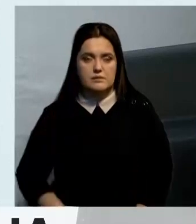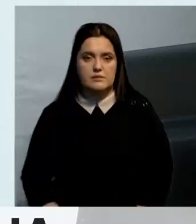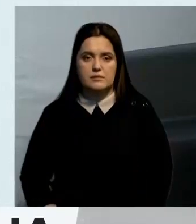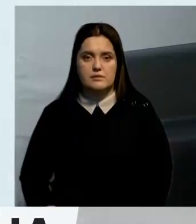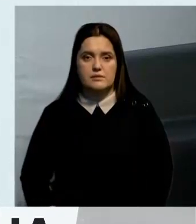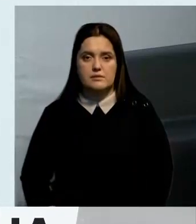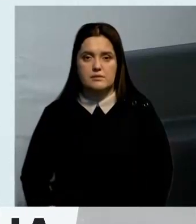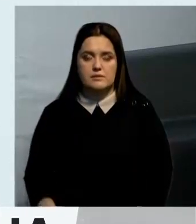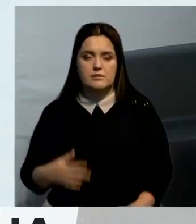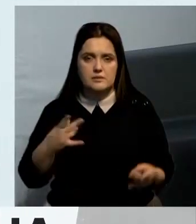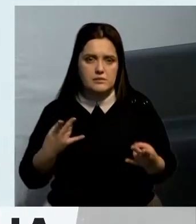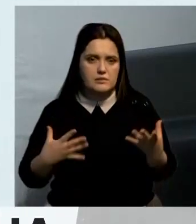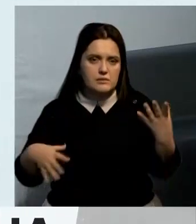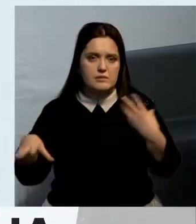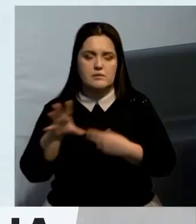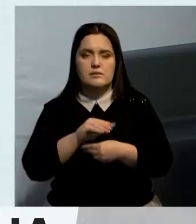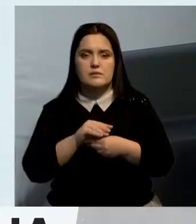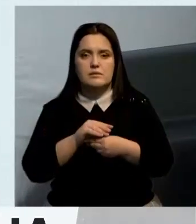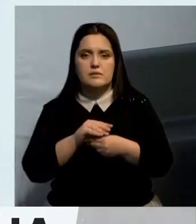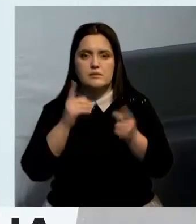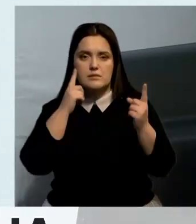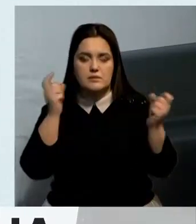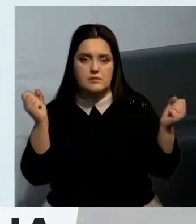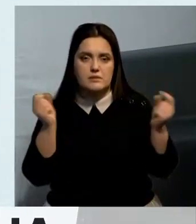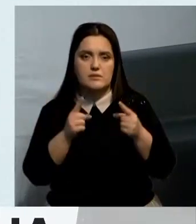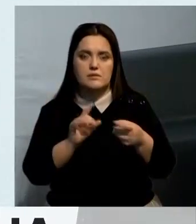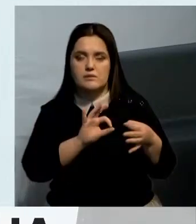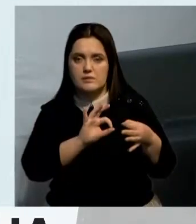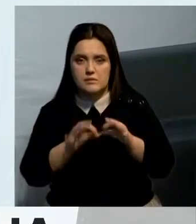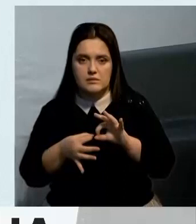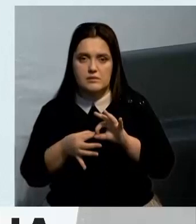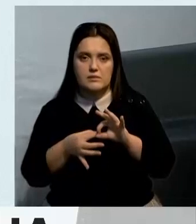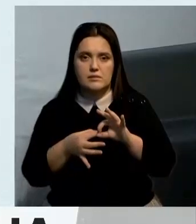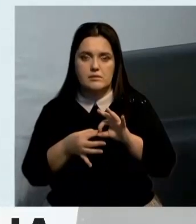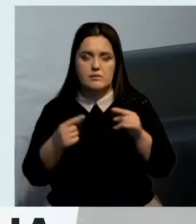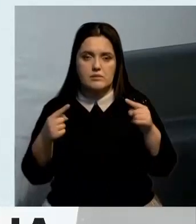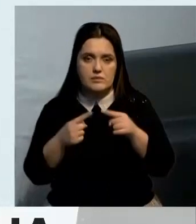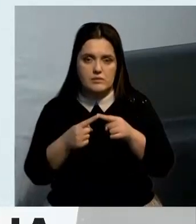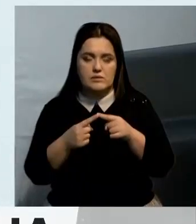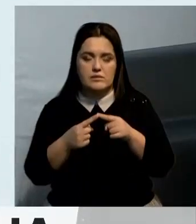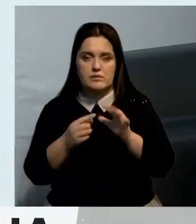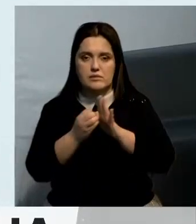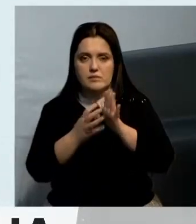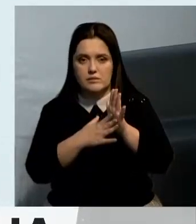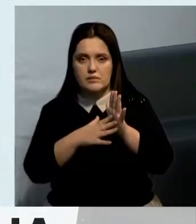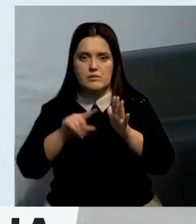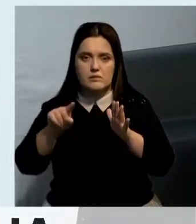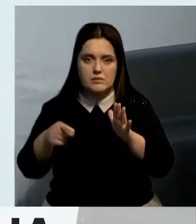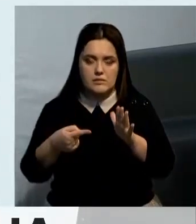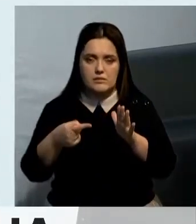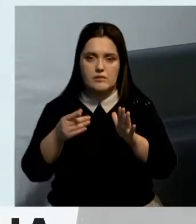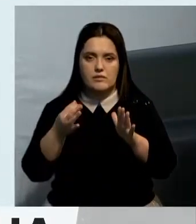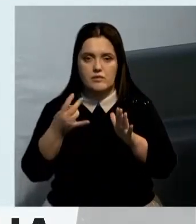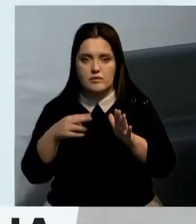поэтому нам все вместе необходимо разобраться в этом вопросе и четко разграничить обязательства государства, фонда